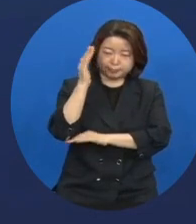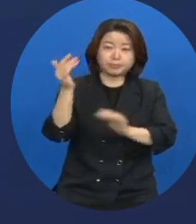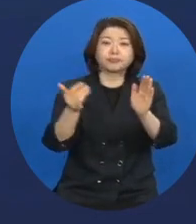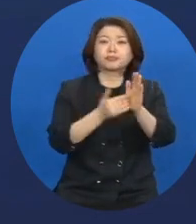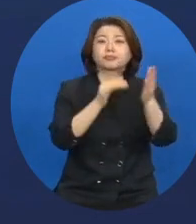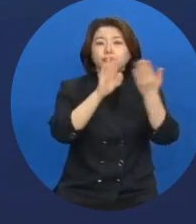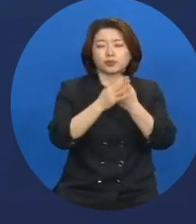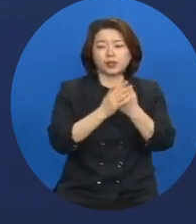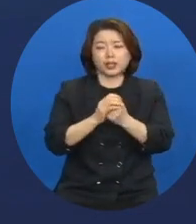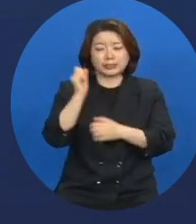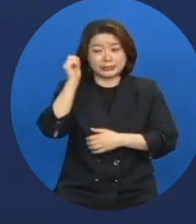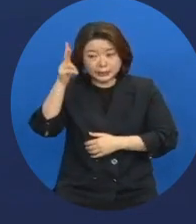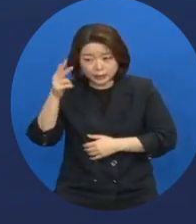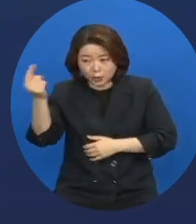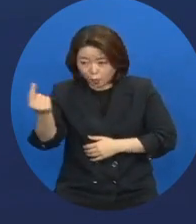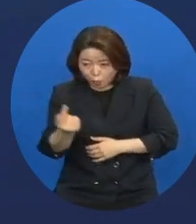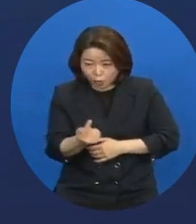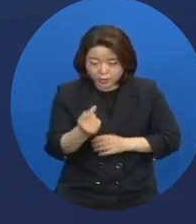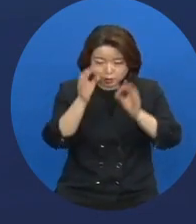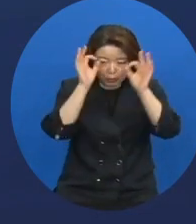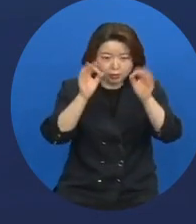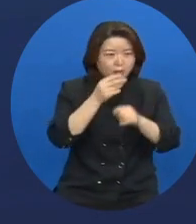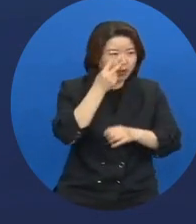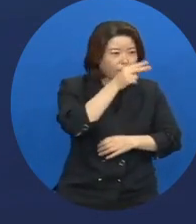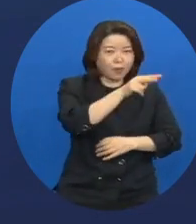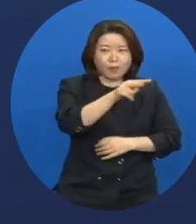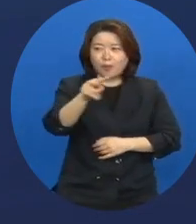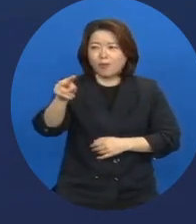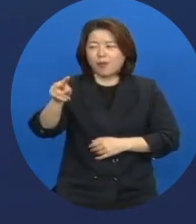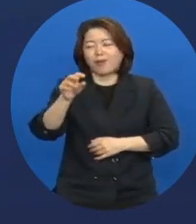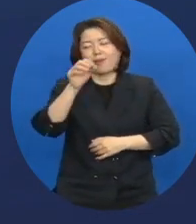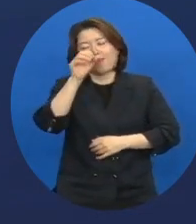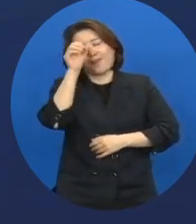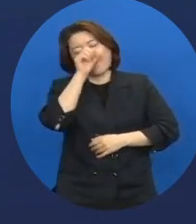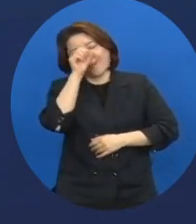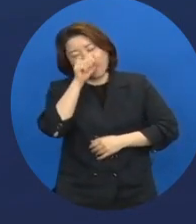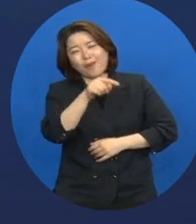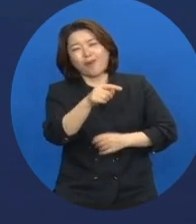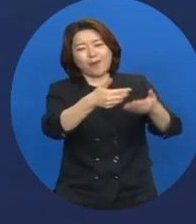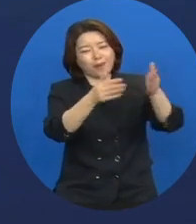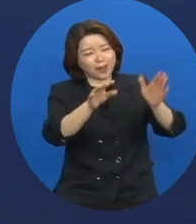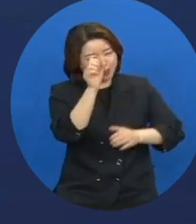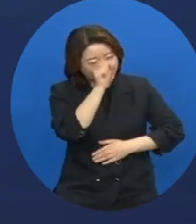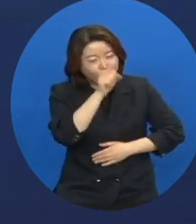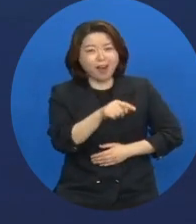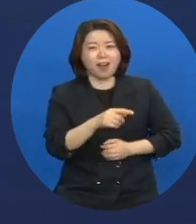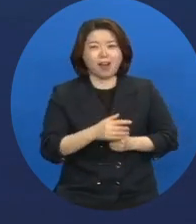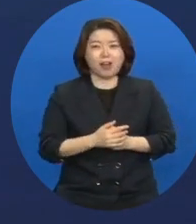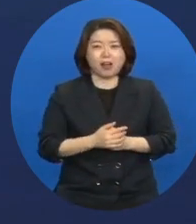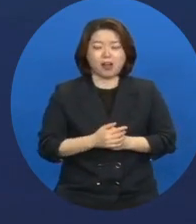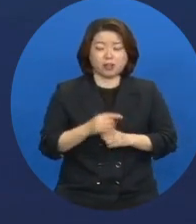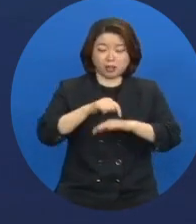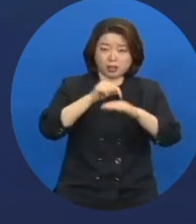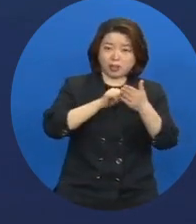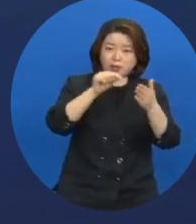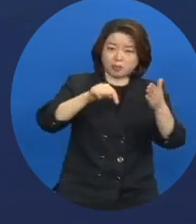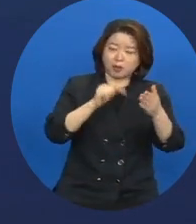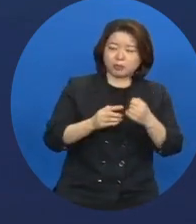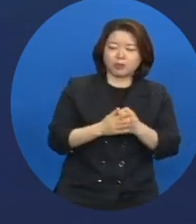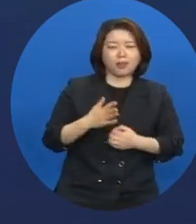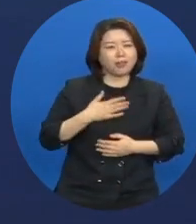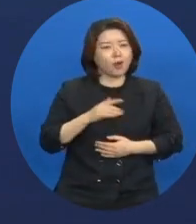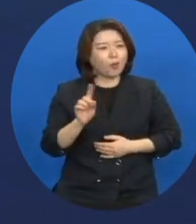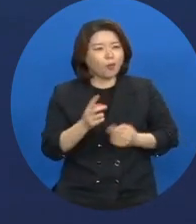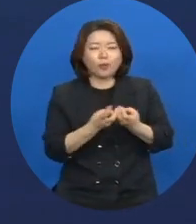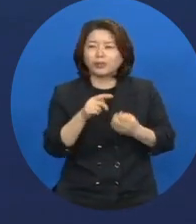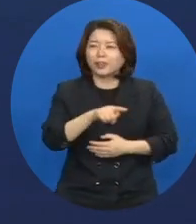돌아와서 보니까 더 좋더라고요. 그때 제 마음속에 도대체 내가 어떻게 이런